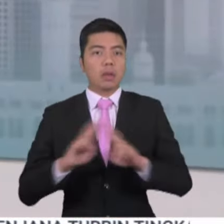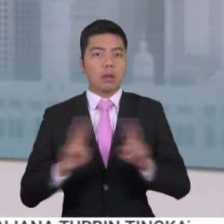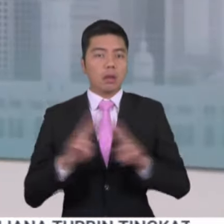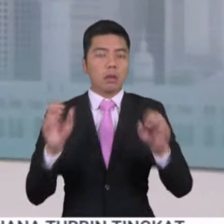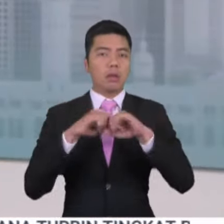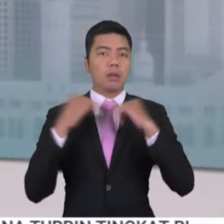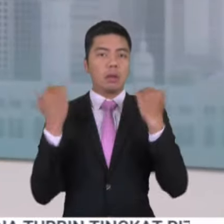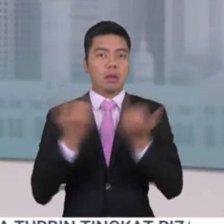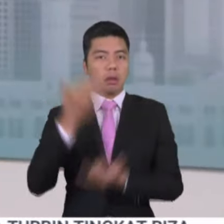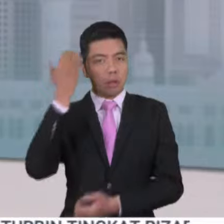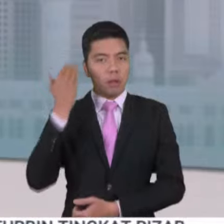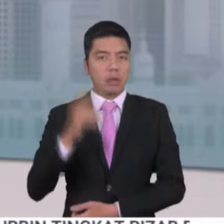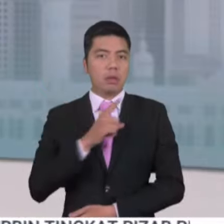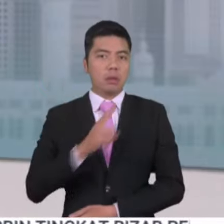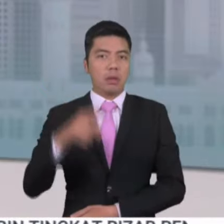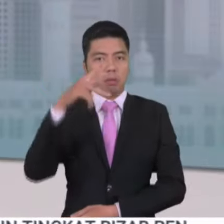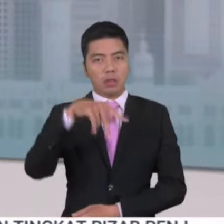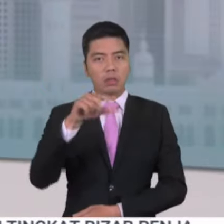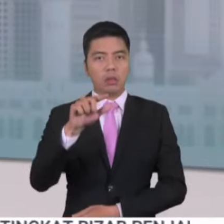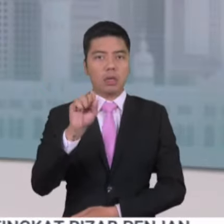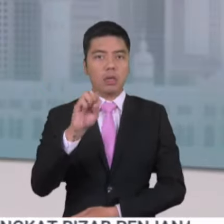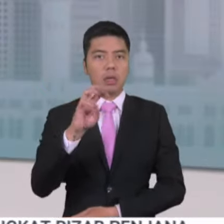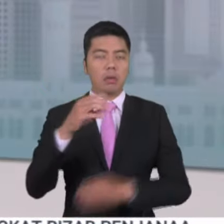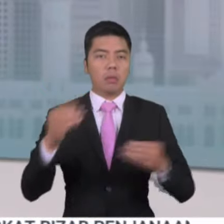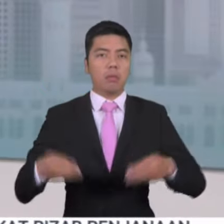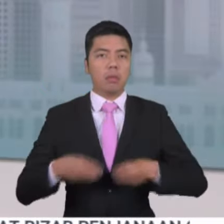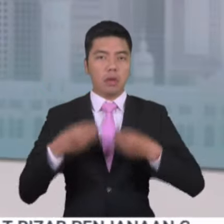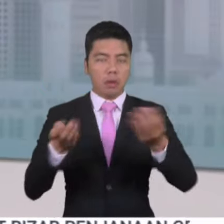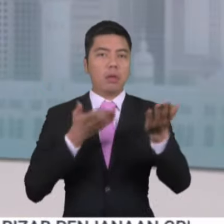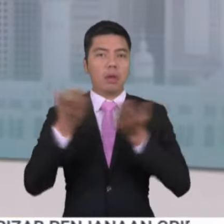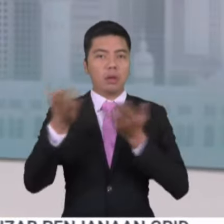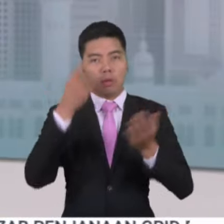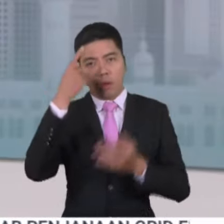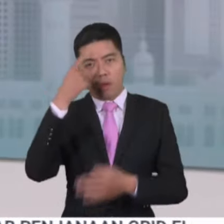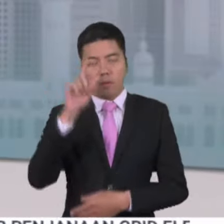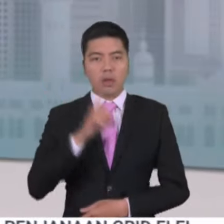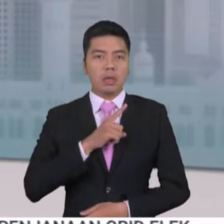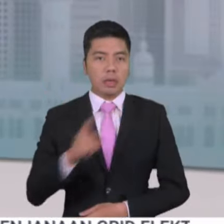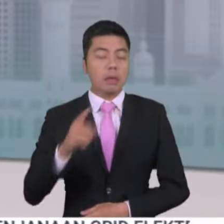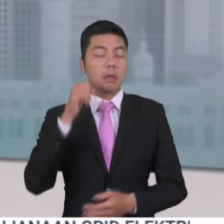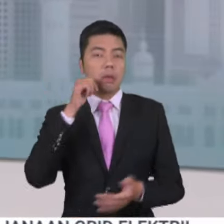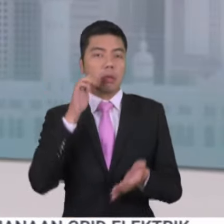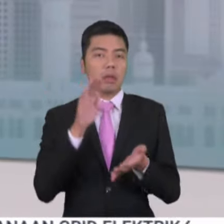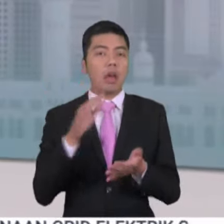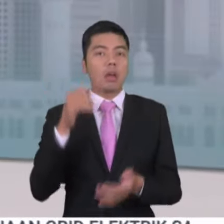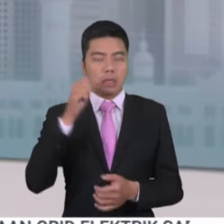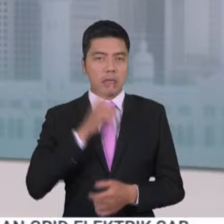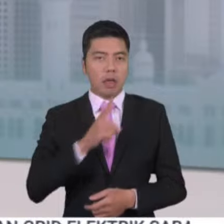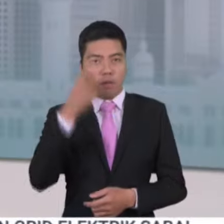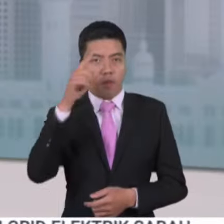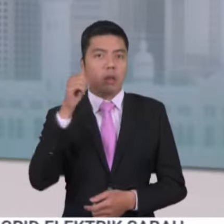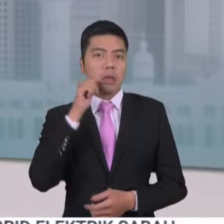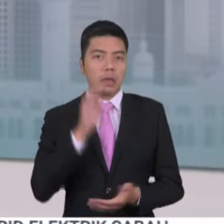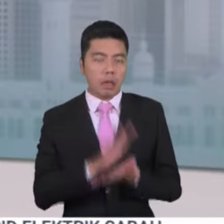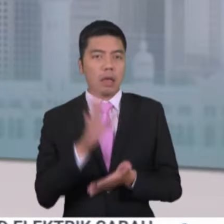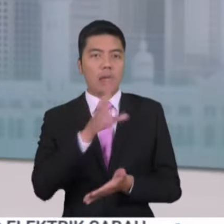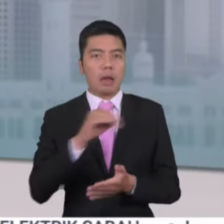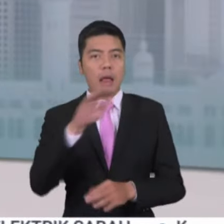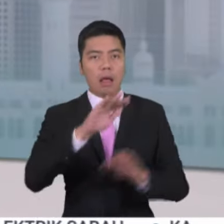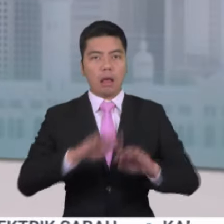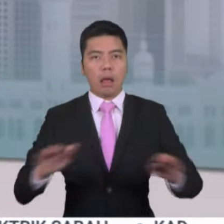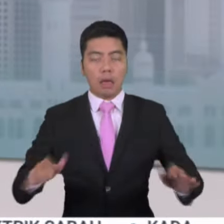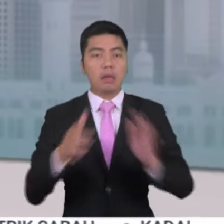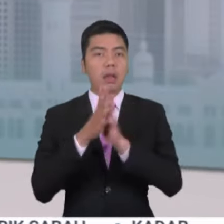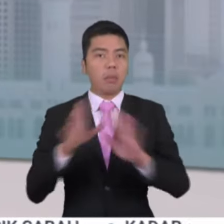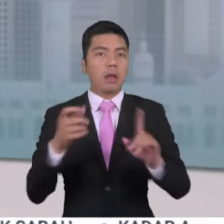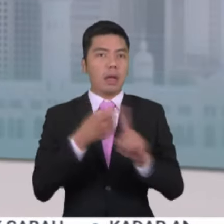Kesediaan Persatuan Peguam Syarie Malaysia PGSM menawarkan bantuan dari segi syariah kepada isteri dan anak-anak yang diselamatkan daripada